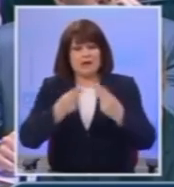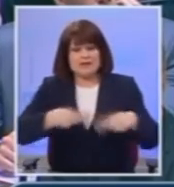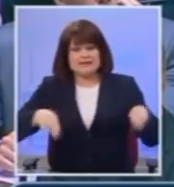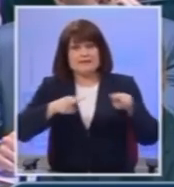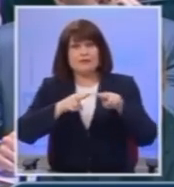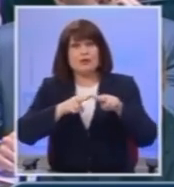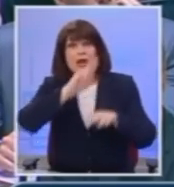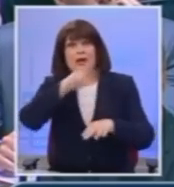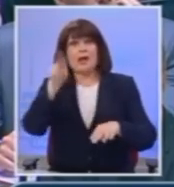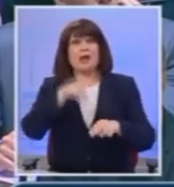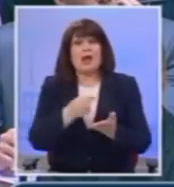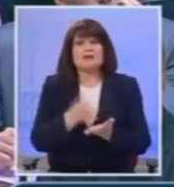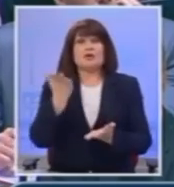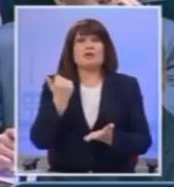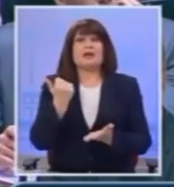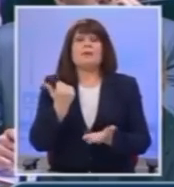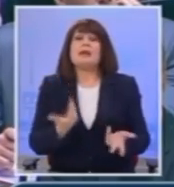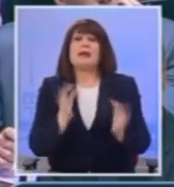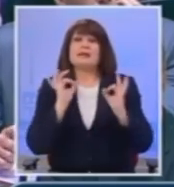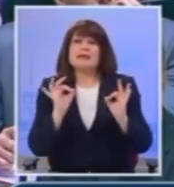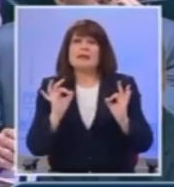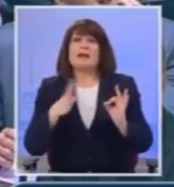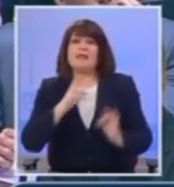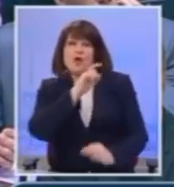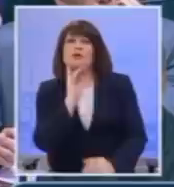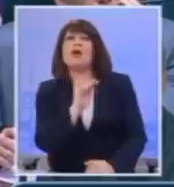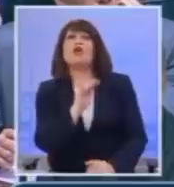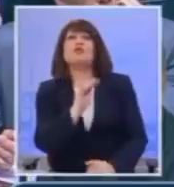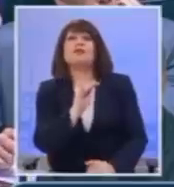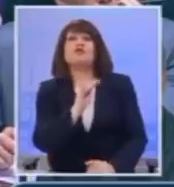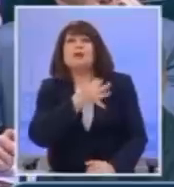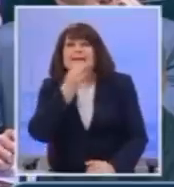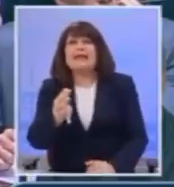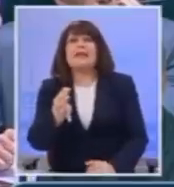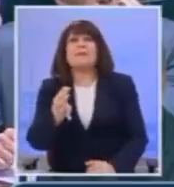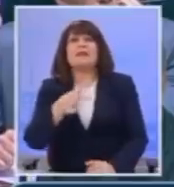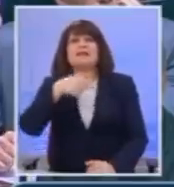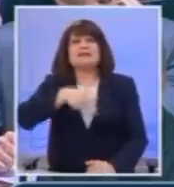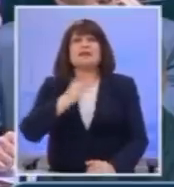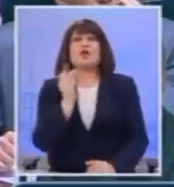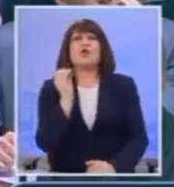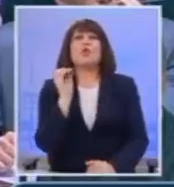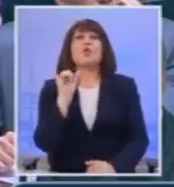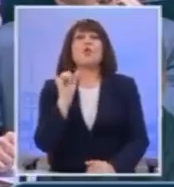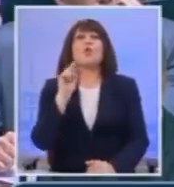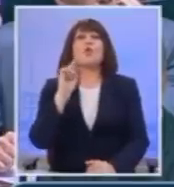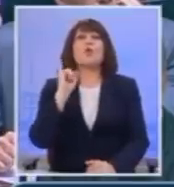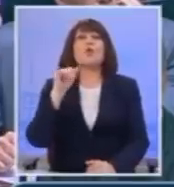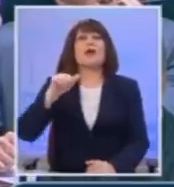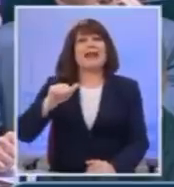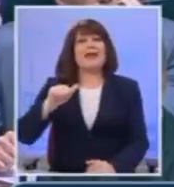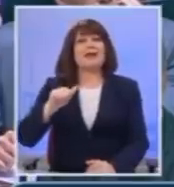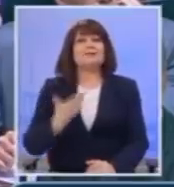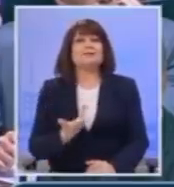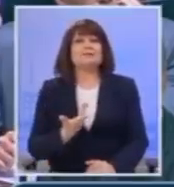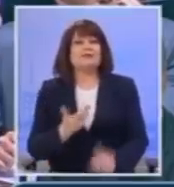την αξιολόγηση. Και θέλω συγκεκριμένα, κύριε Πρωθυπουργέ, να σας ρωτήσω τι θα πείτε στον κύριο Γκουρία όταν θα σας ρωτήσει. Είναι φιλική